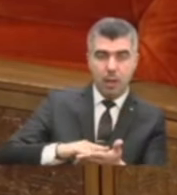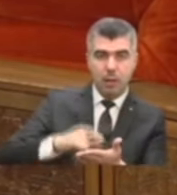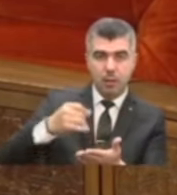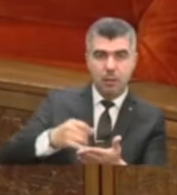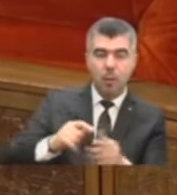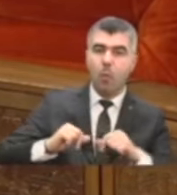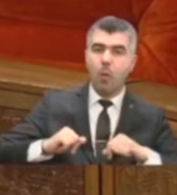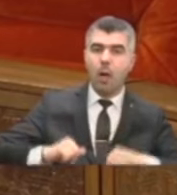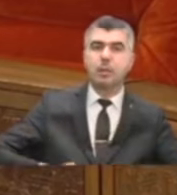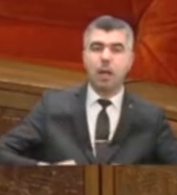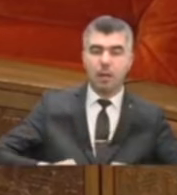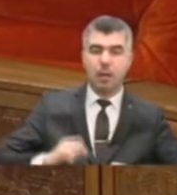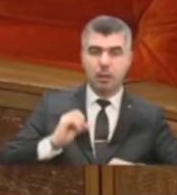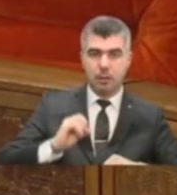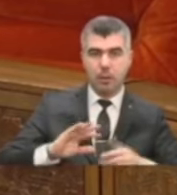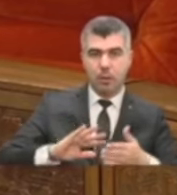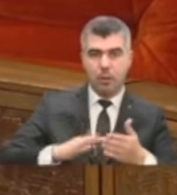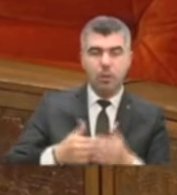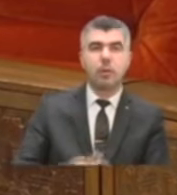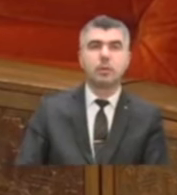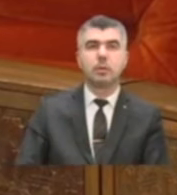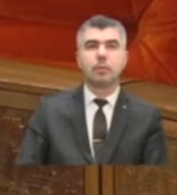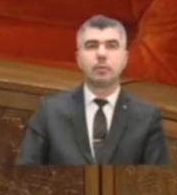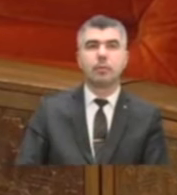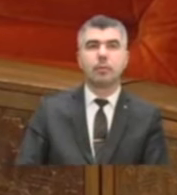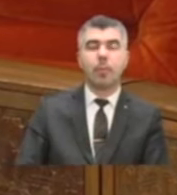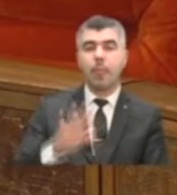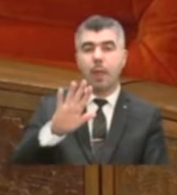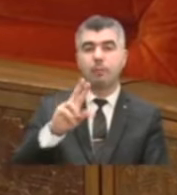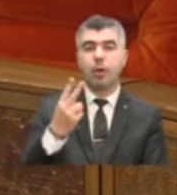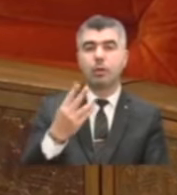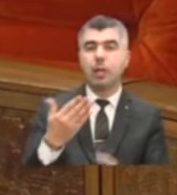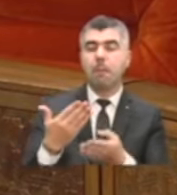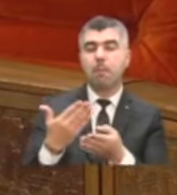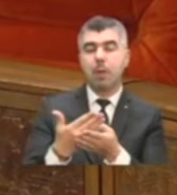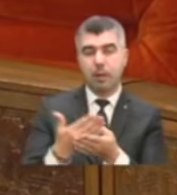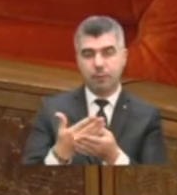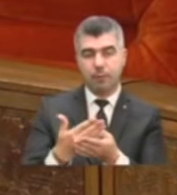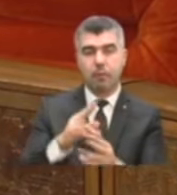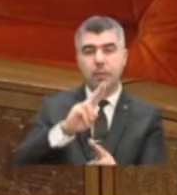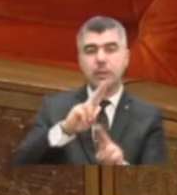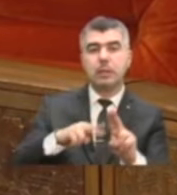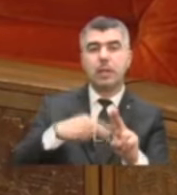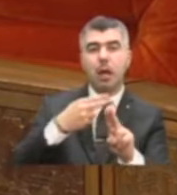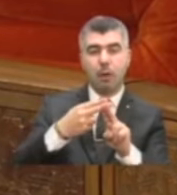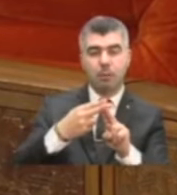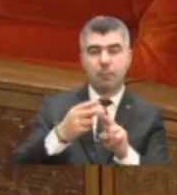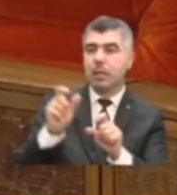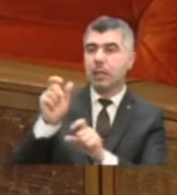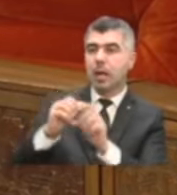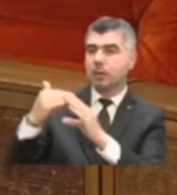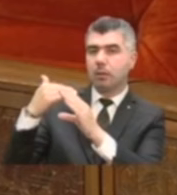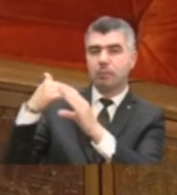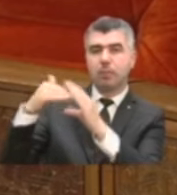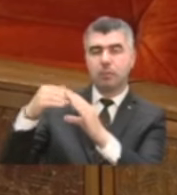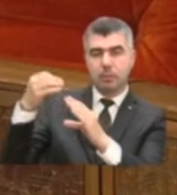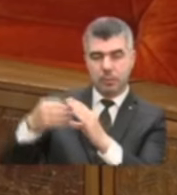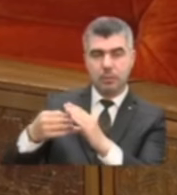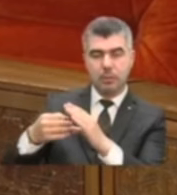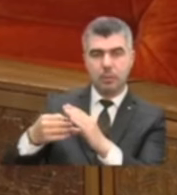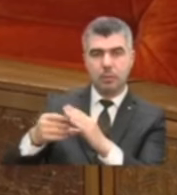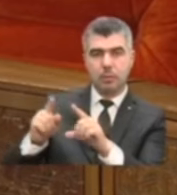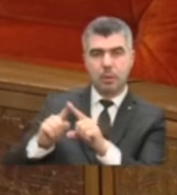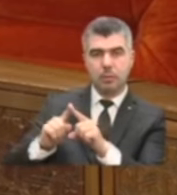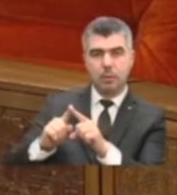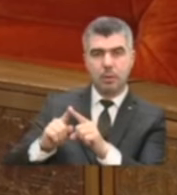في الوزاره، في لا ديريكسيون دو لافياسيون سيفيل. 25 ملف الجواب توصلوا به الناس، او على الاقل حنا رديناه للمكتب، ما